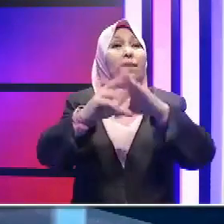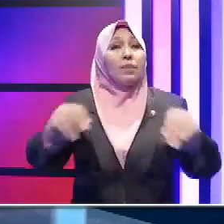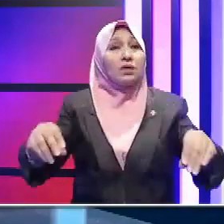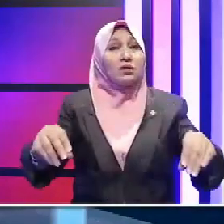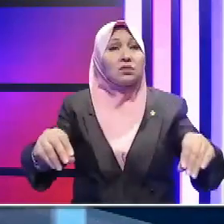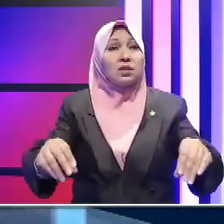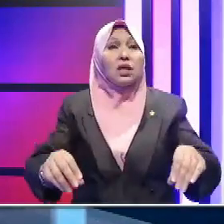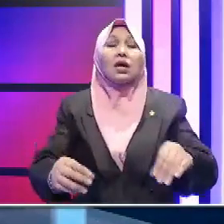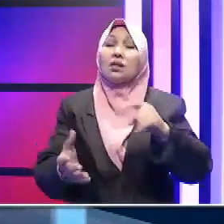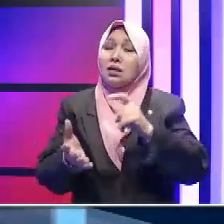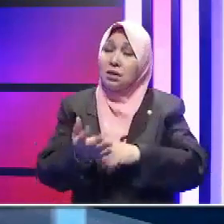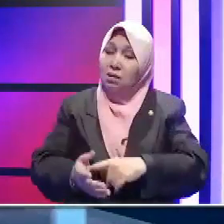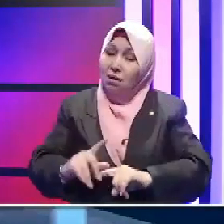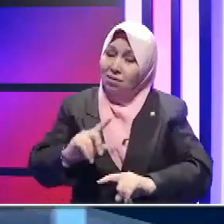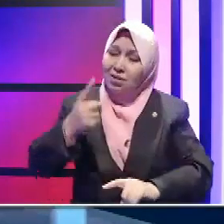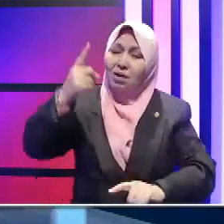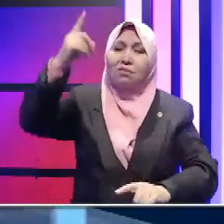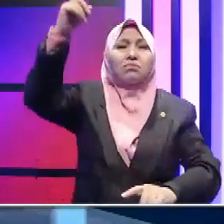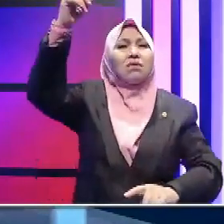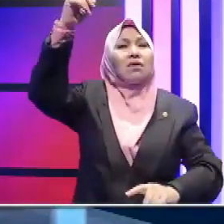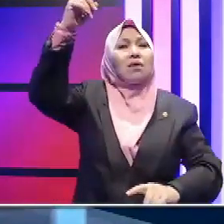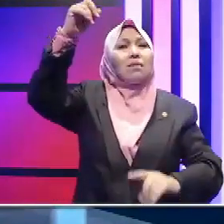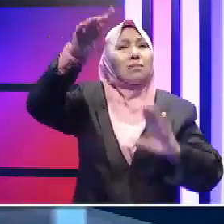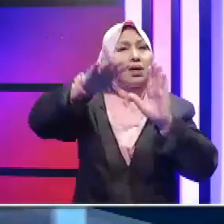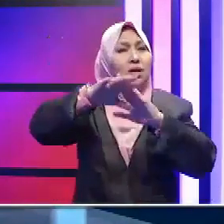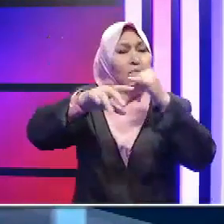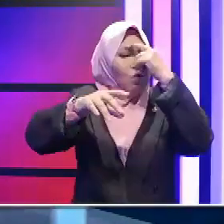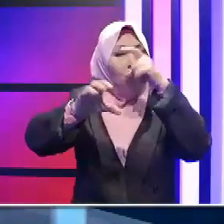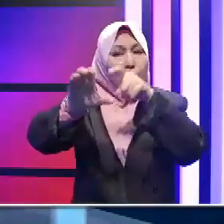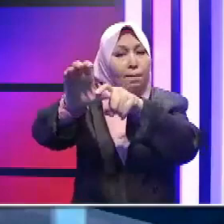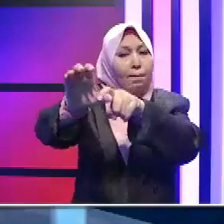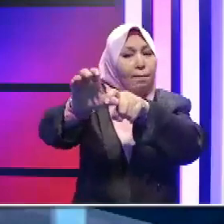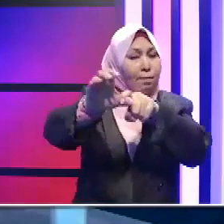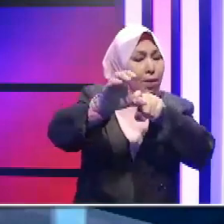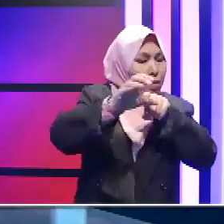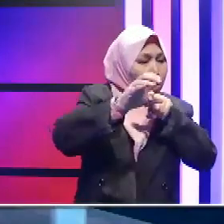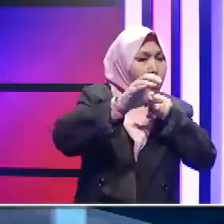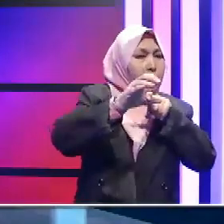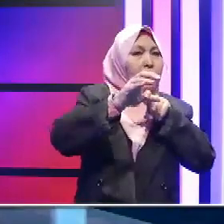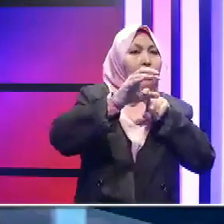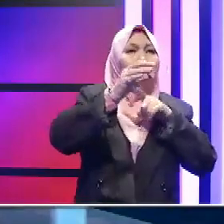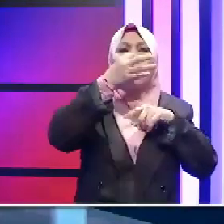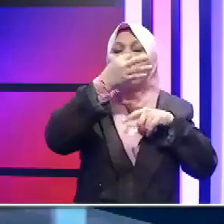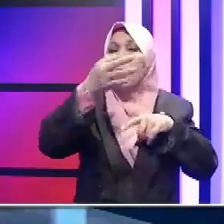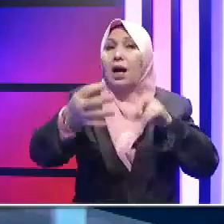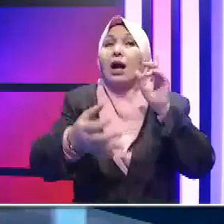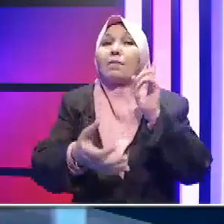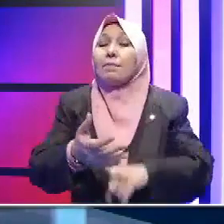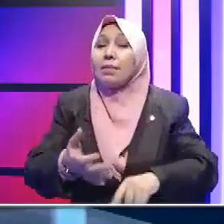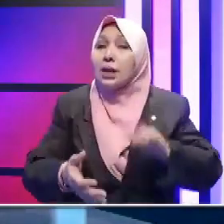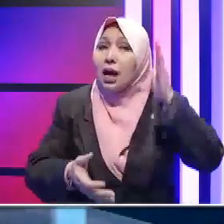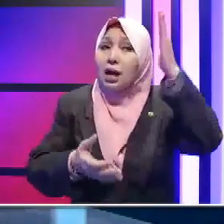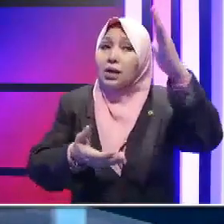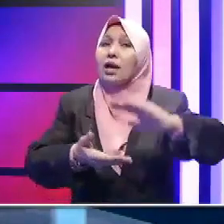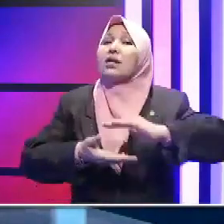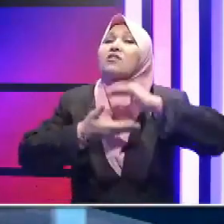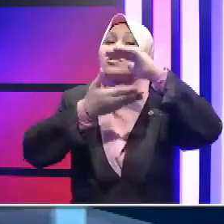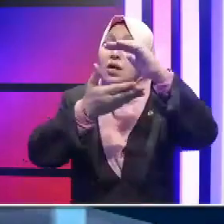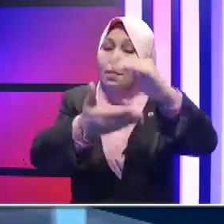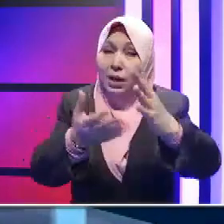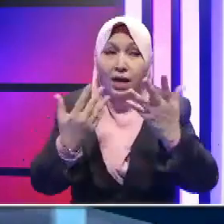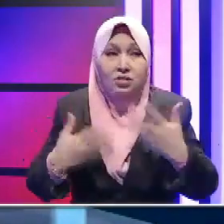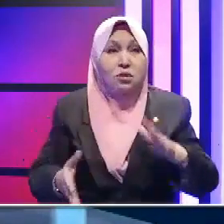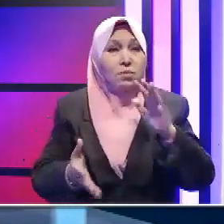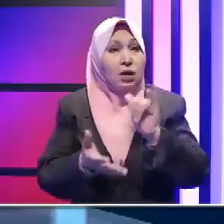uslup Allah ta'ala pada menarik perhatian orang apa yang akan disampaikan Selepas itu